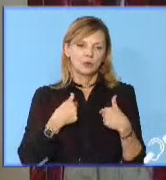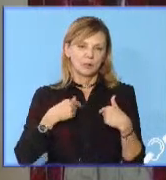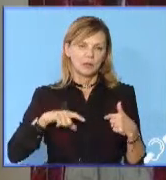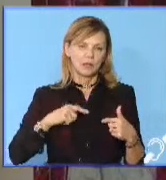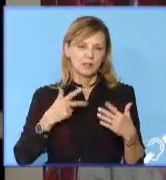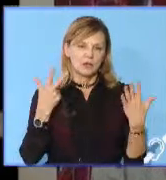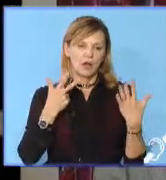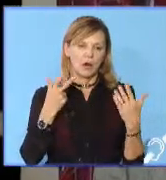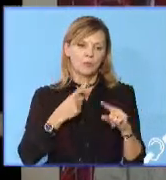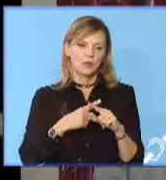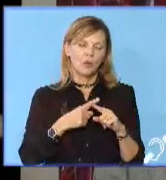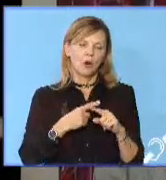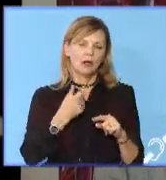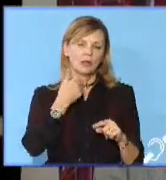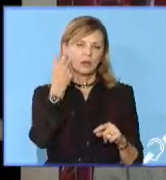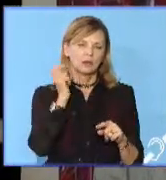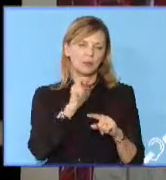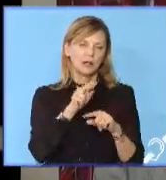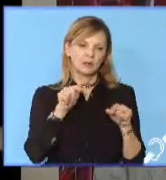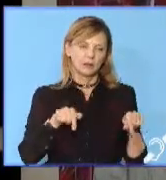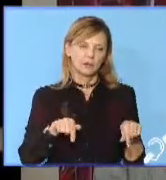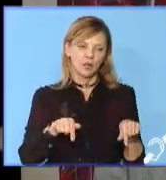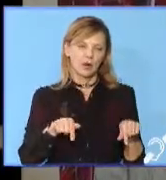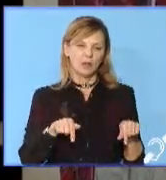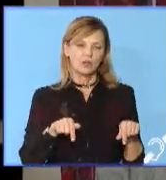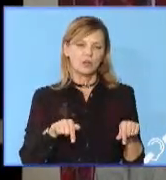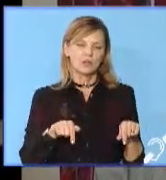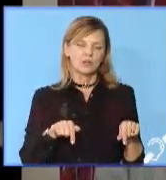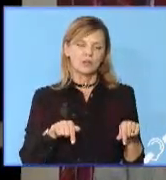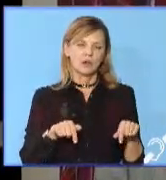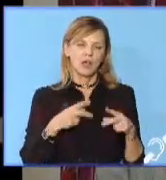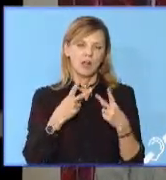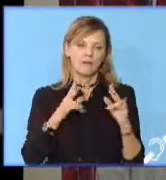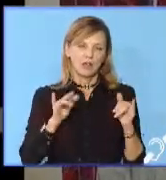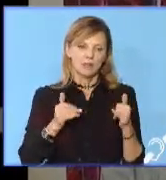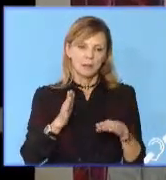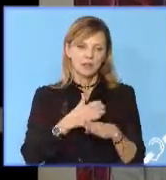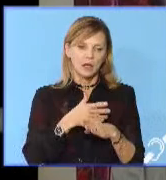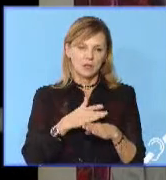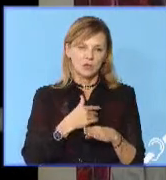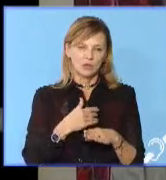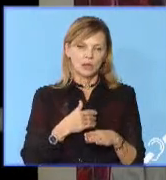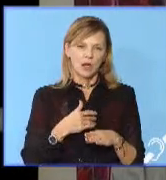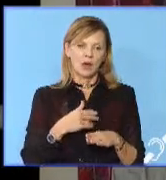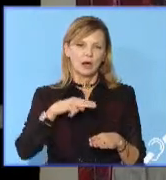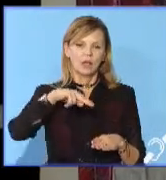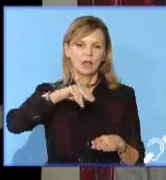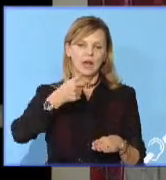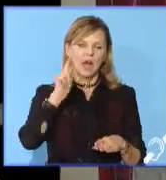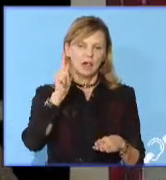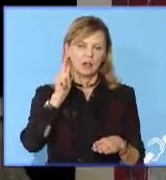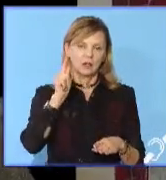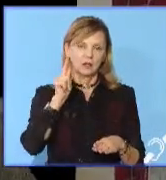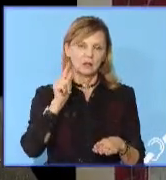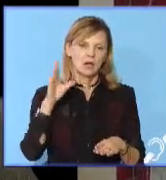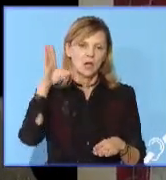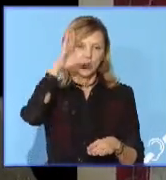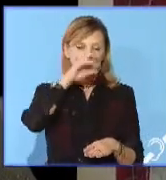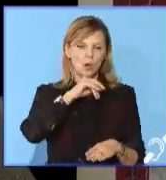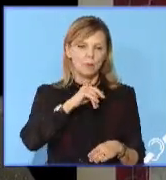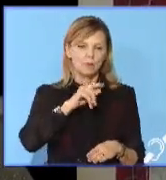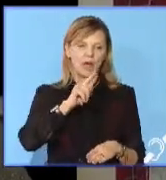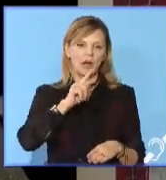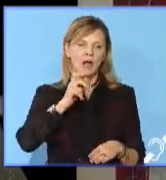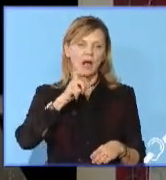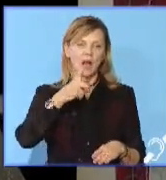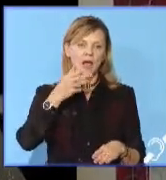8-a oară când particip la acest eveniment național, NAG, adică Noaptea Galeriilor. Și pentru